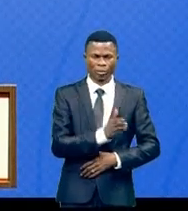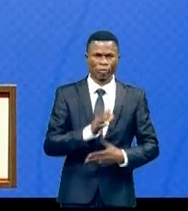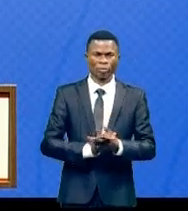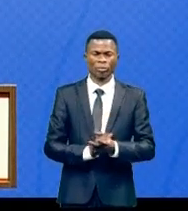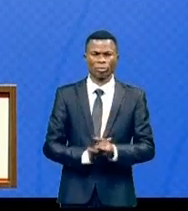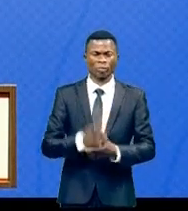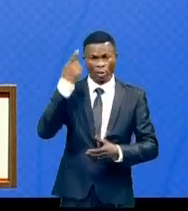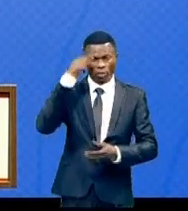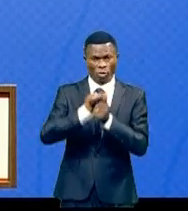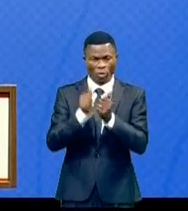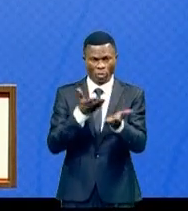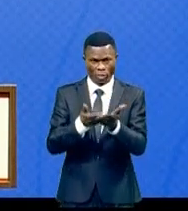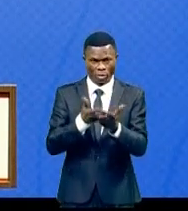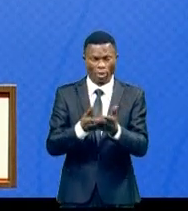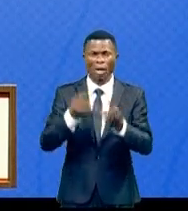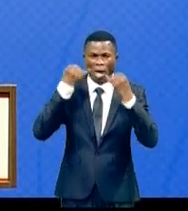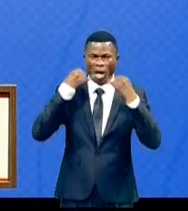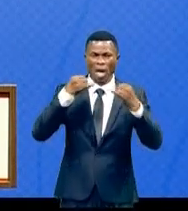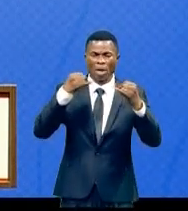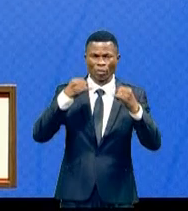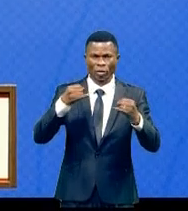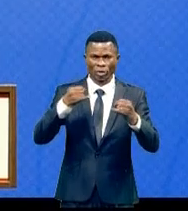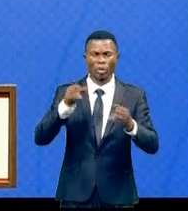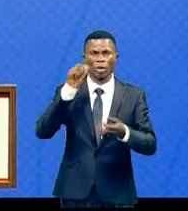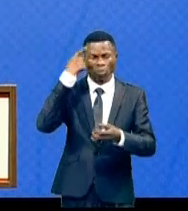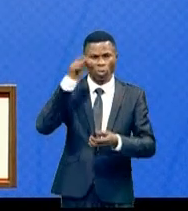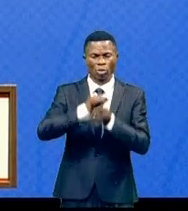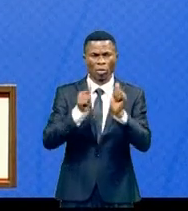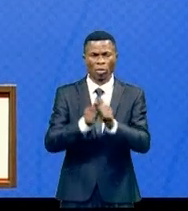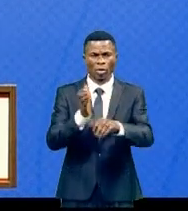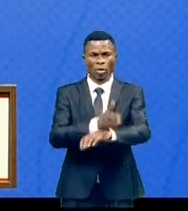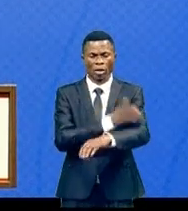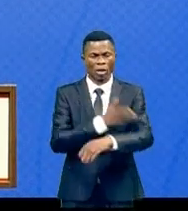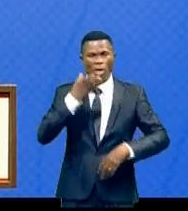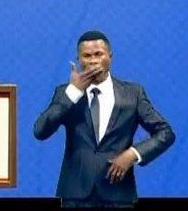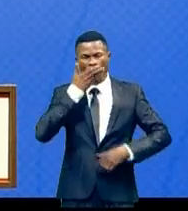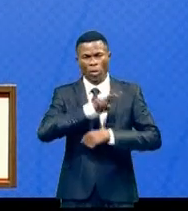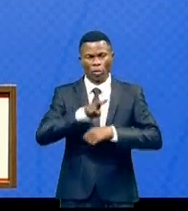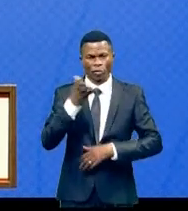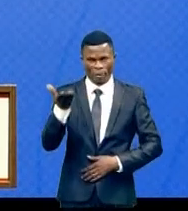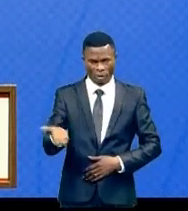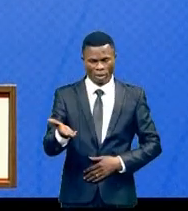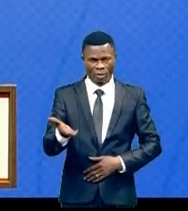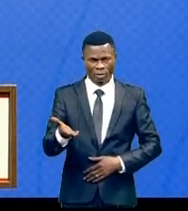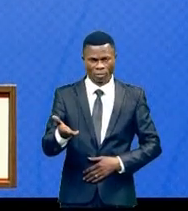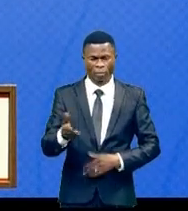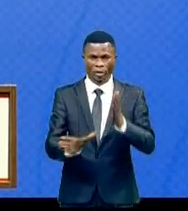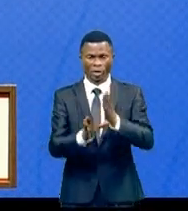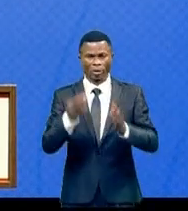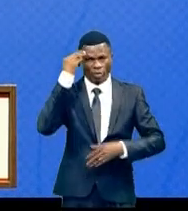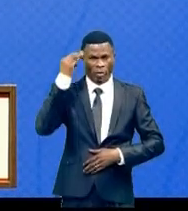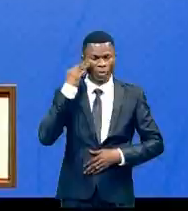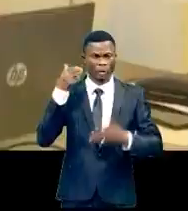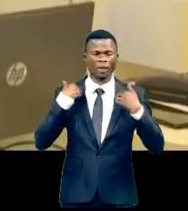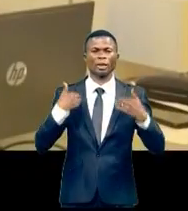Toujours sur ces chapitres de points d'information au sujet de l'évolution de la pandémie à COVID-19, la vice-ministre de